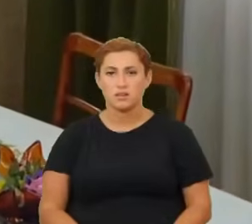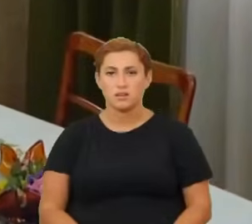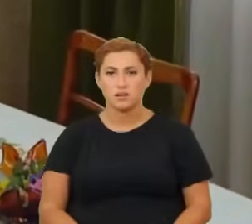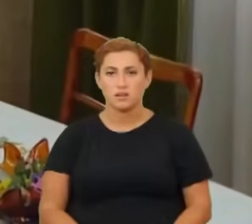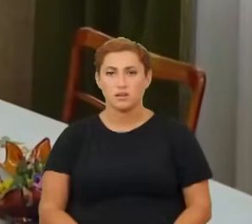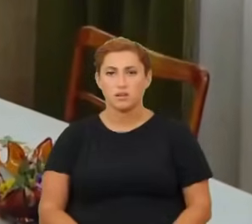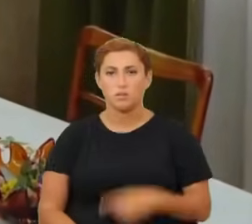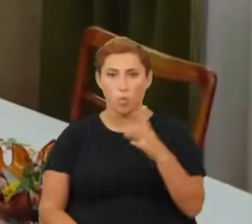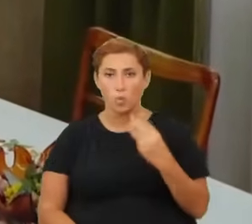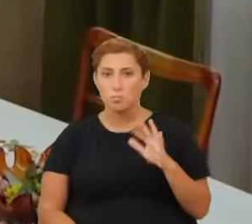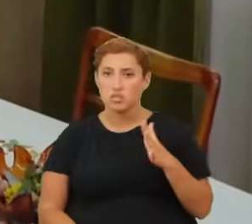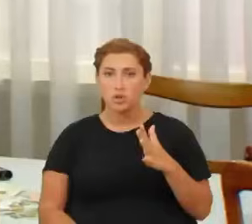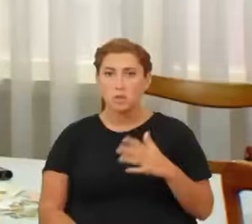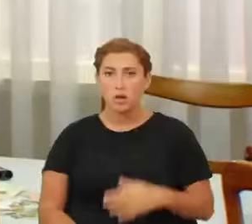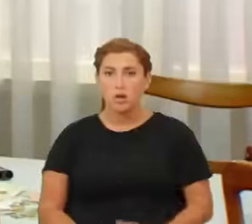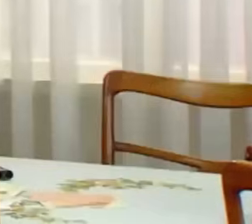Bunlar olur mu acaba?